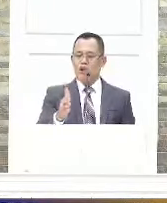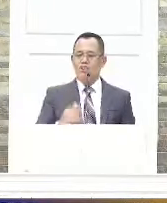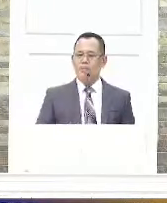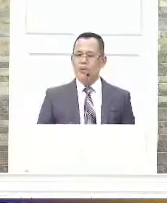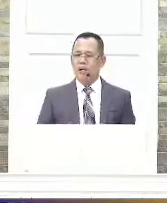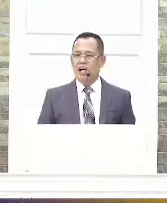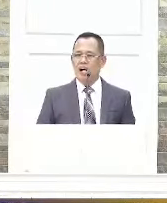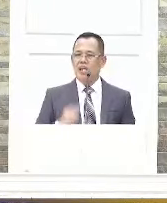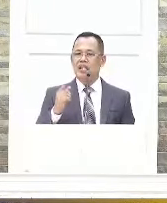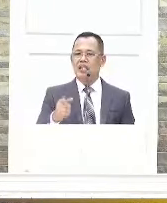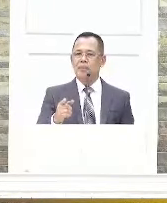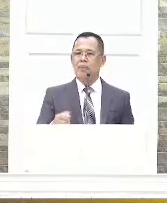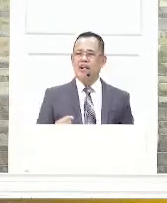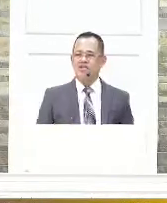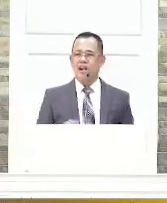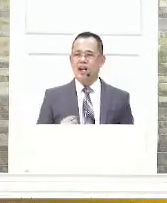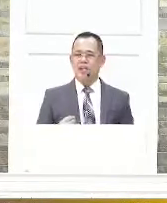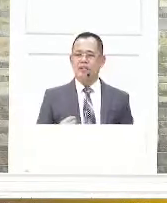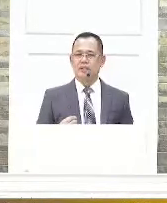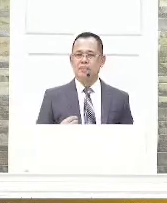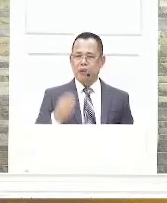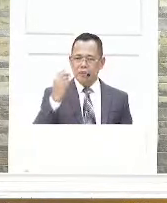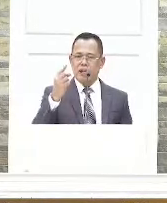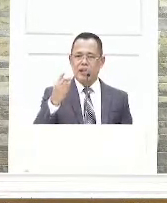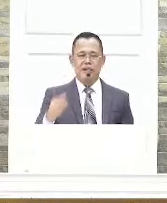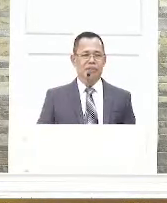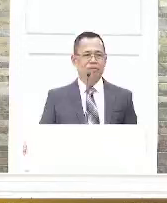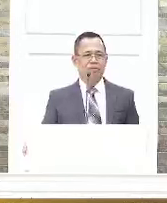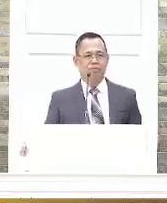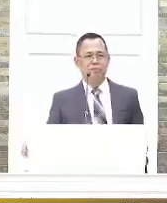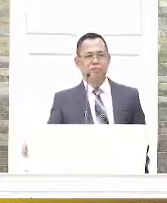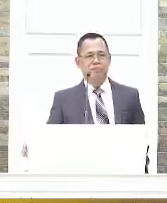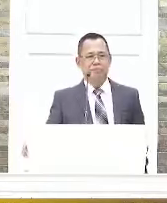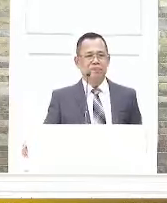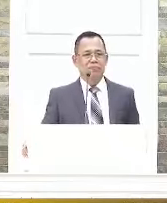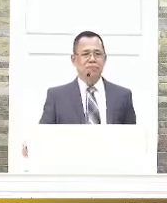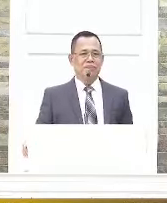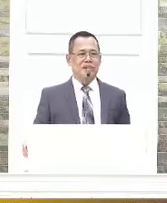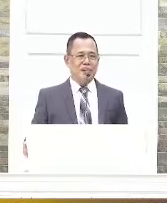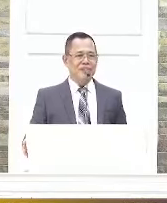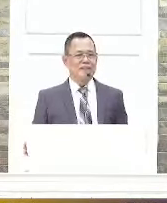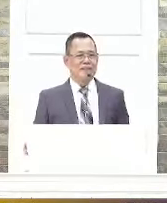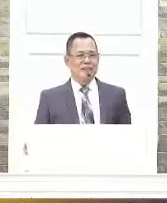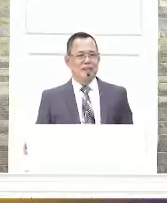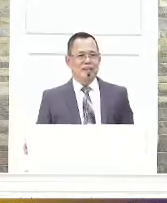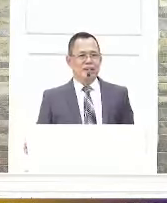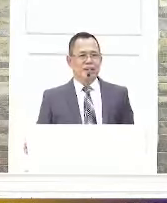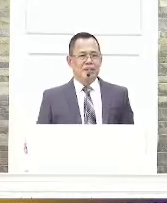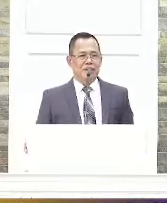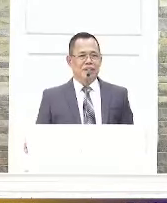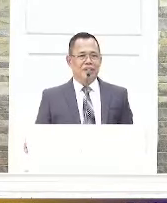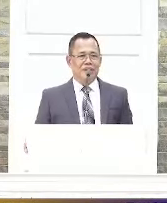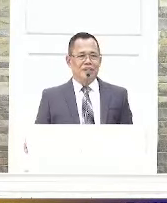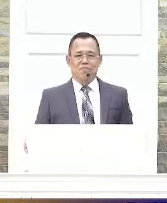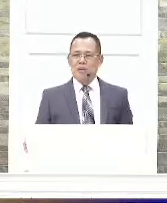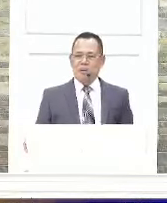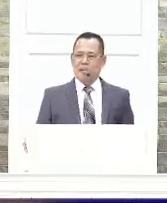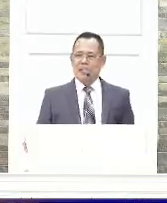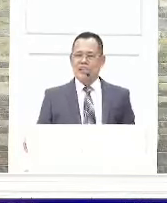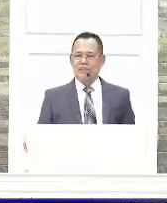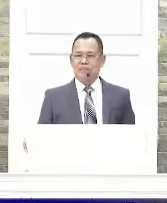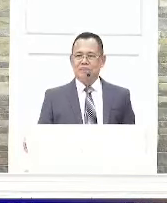sulat sa bibliya ay hindi para sa akin primarily okay